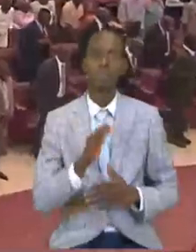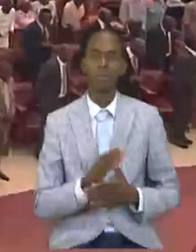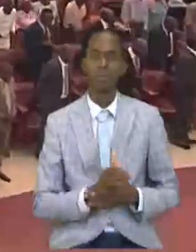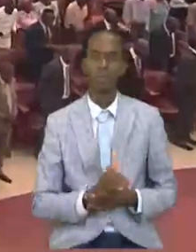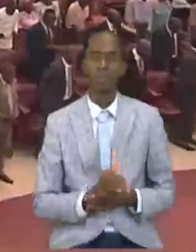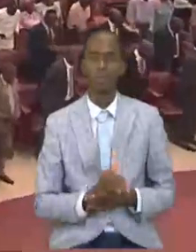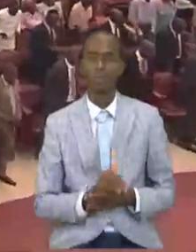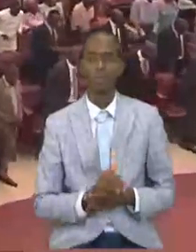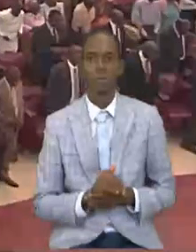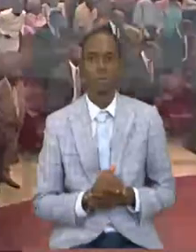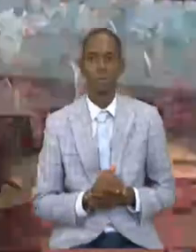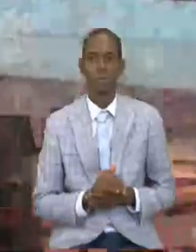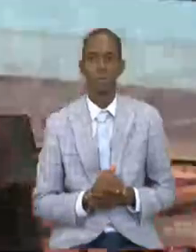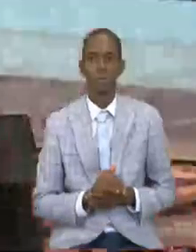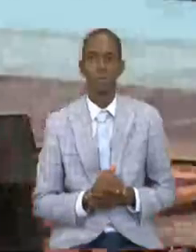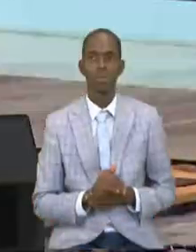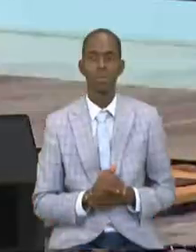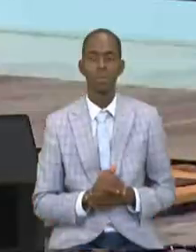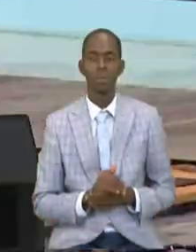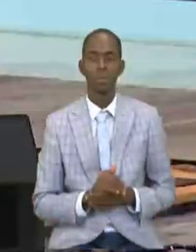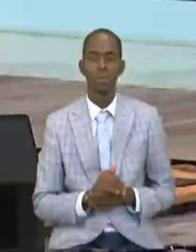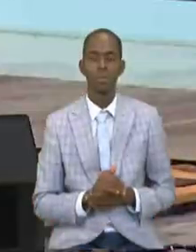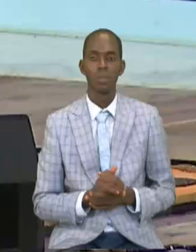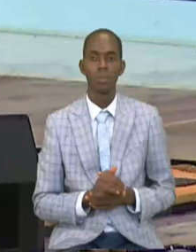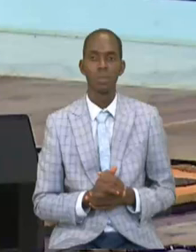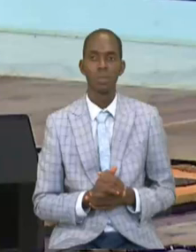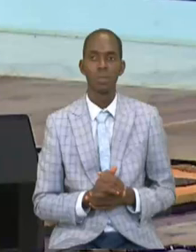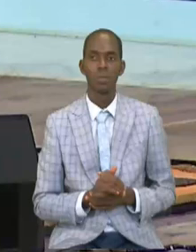Des enfants transformés de Dieu.